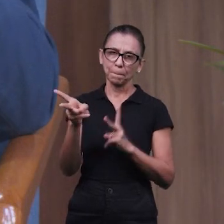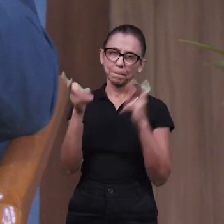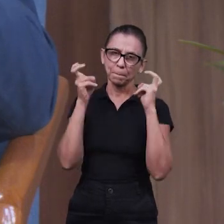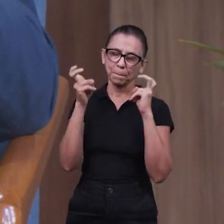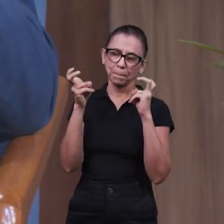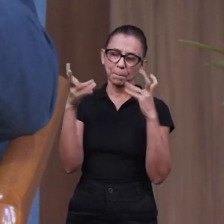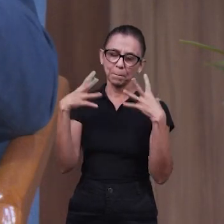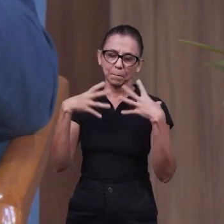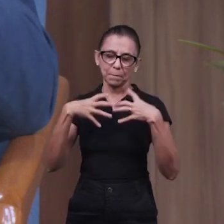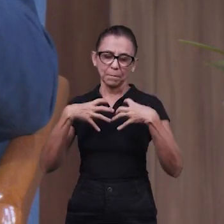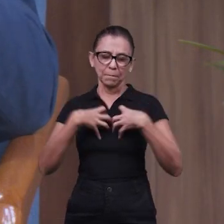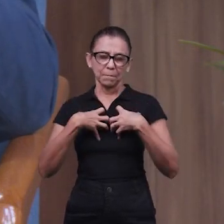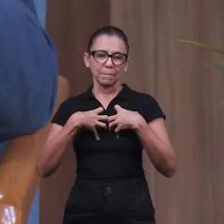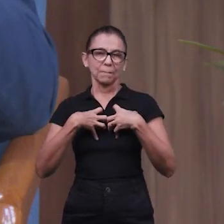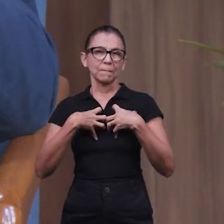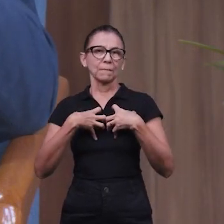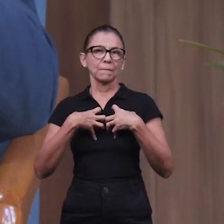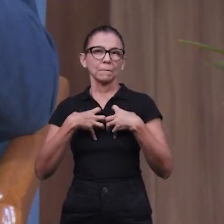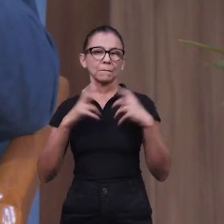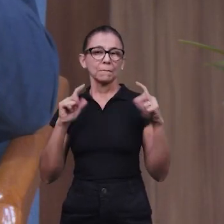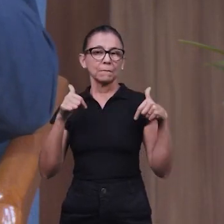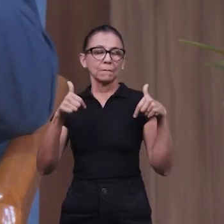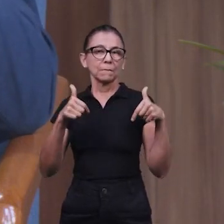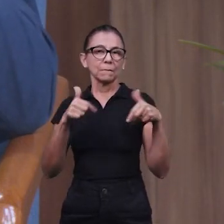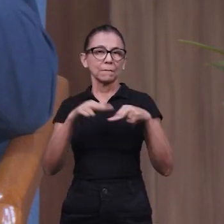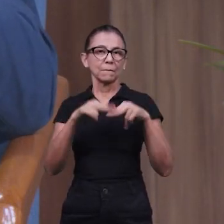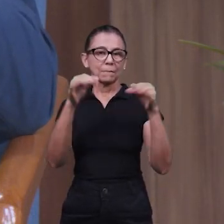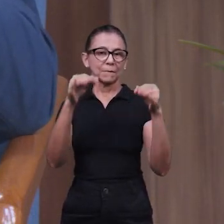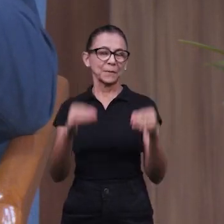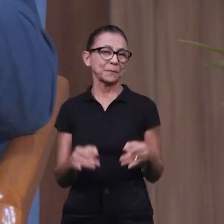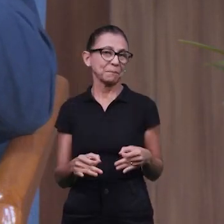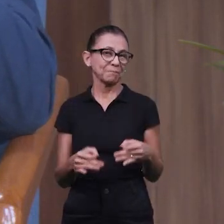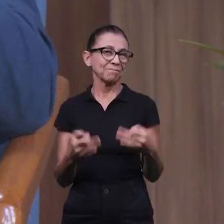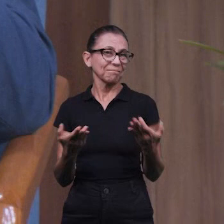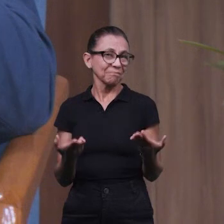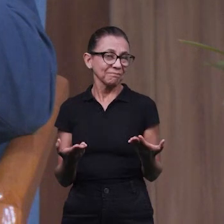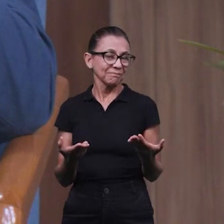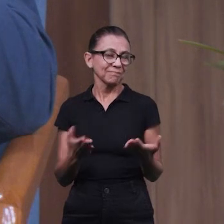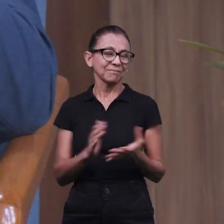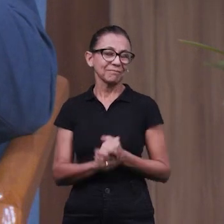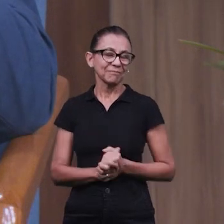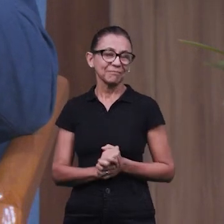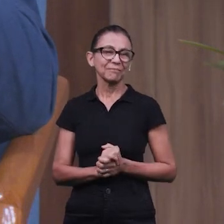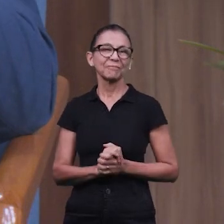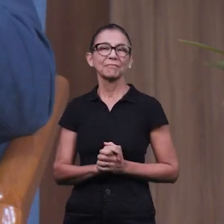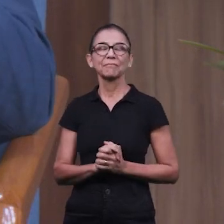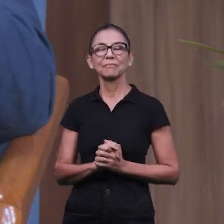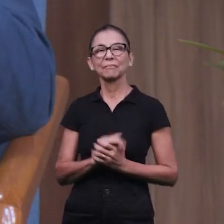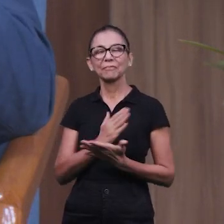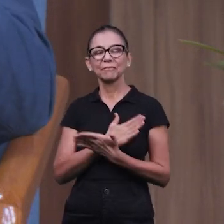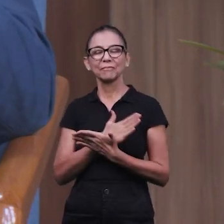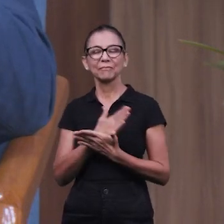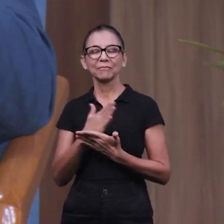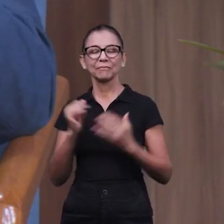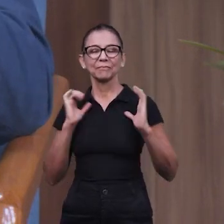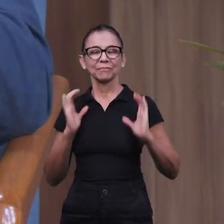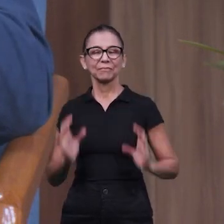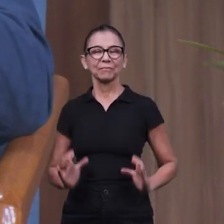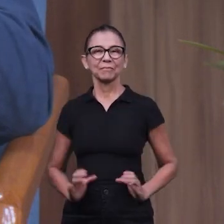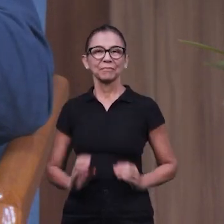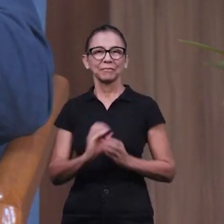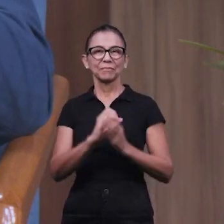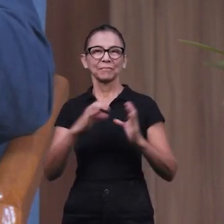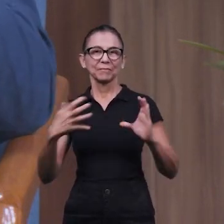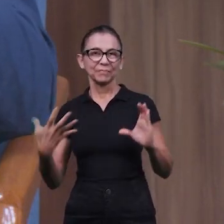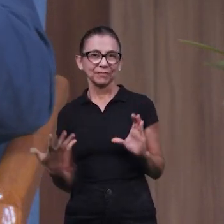d'identifier leurs sentiments et agir de manière correcte, surtout dans la formation de leur personnalité et